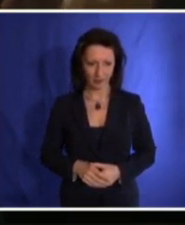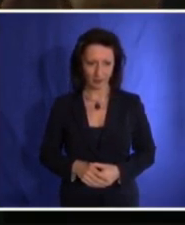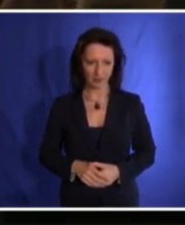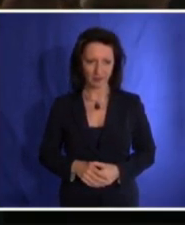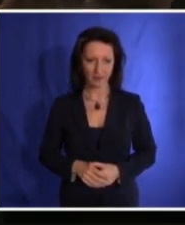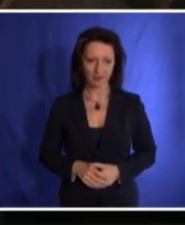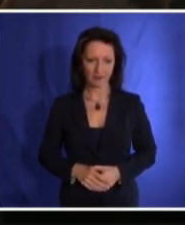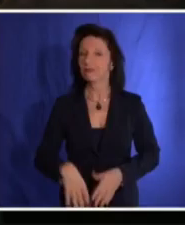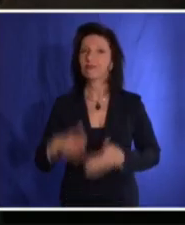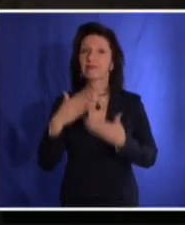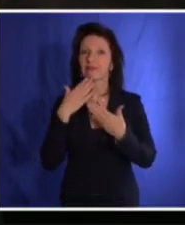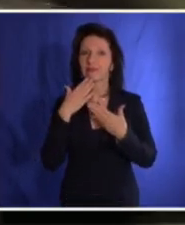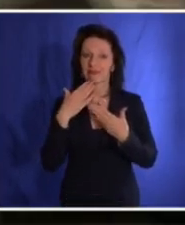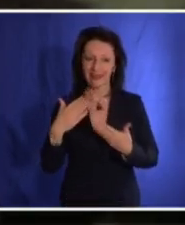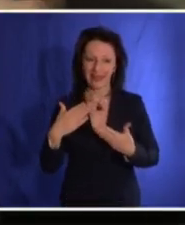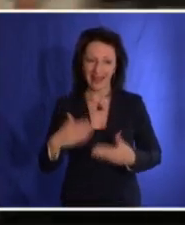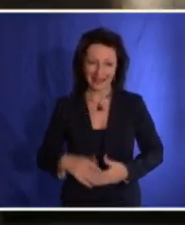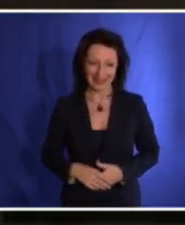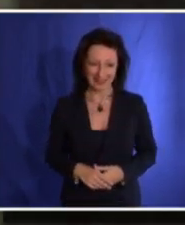Danke unseren